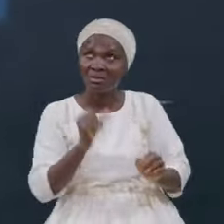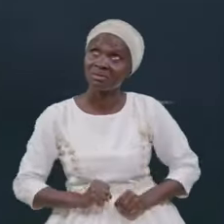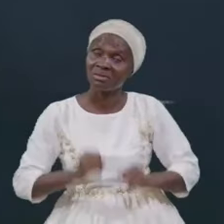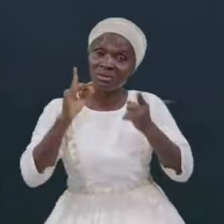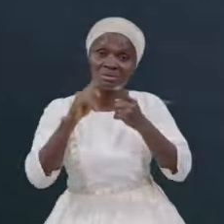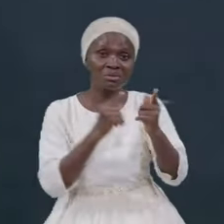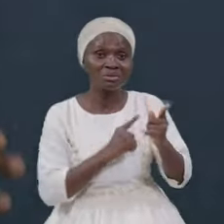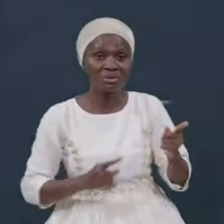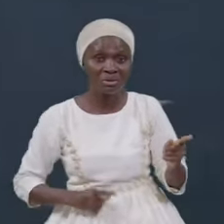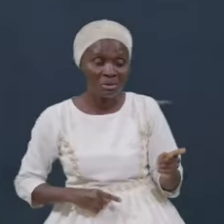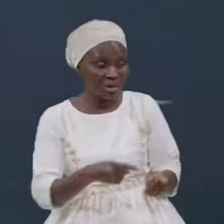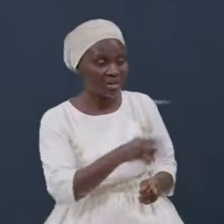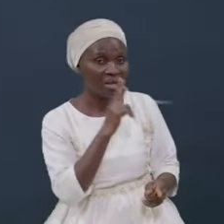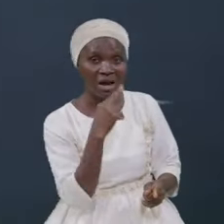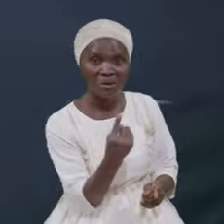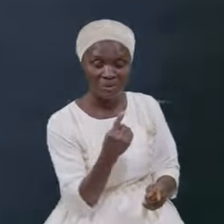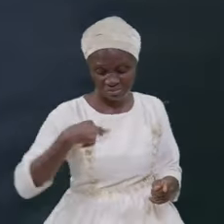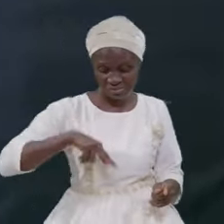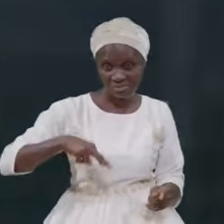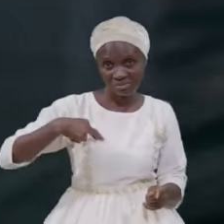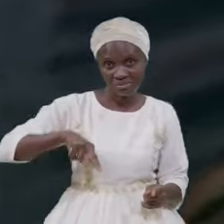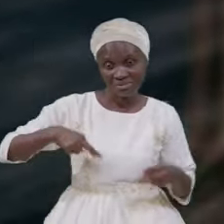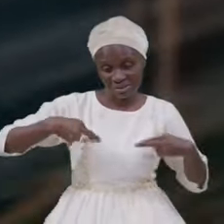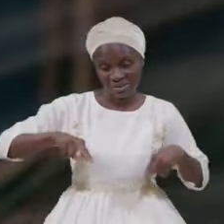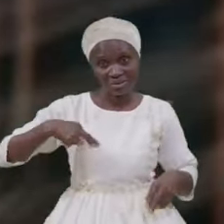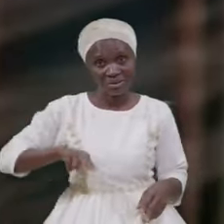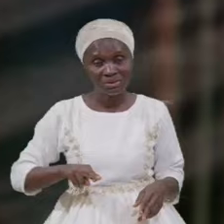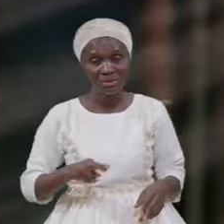religieux, ils viennent, ils dansent, ils font du disco,